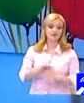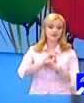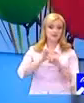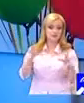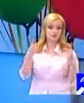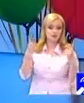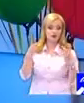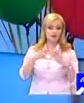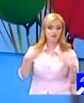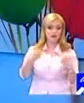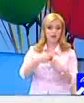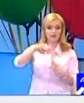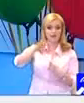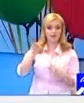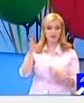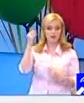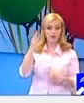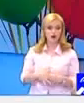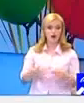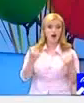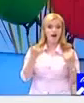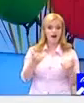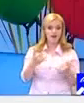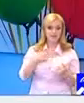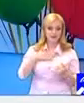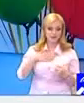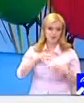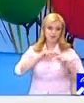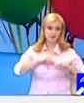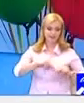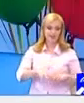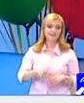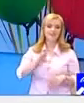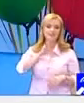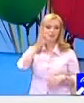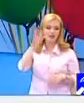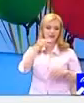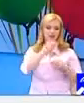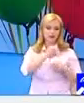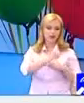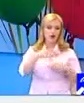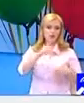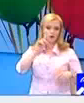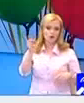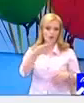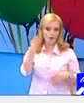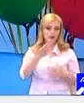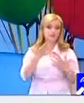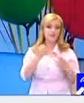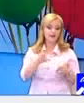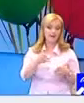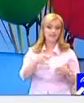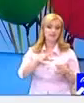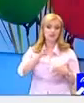Sărbătoare în Marea Familie TVR Moldova. Astăzi, colegii noștri de la emisiunea Matinalii împlinesc un an de când s-au lansat pe piața media din